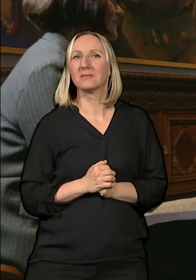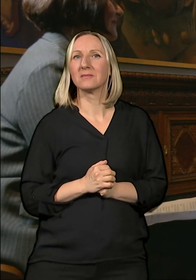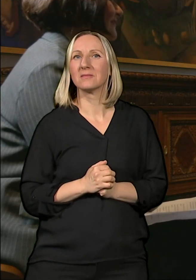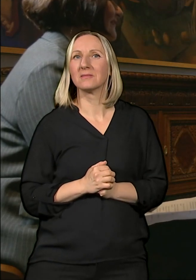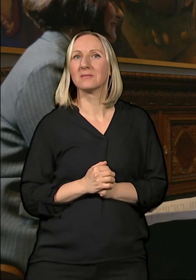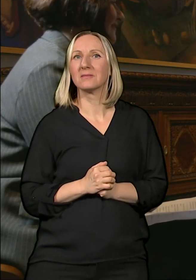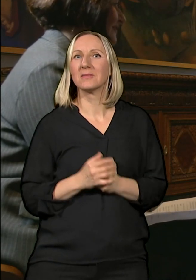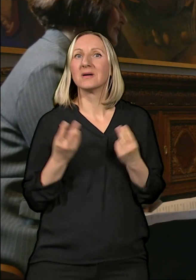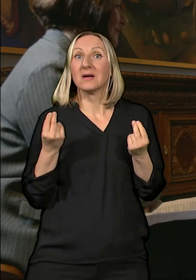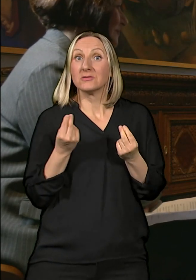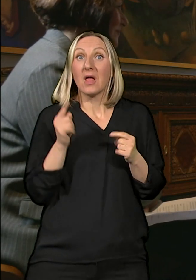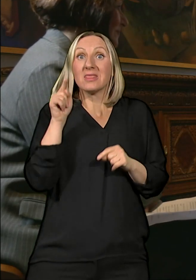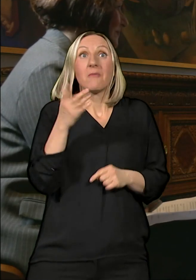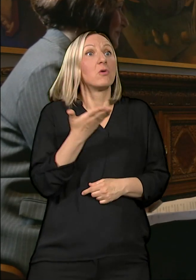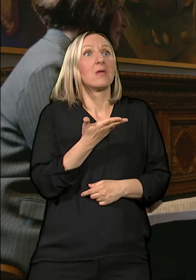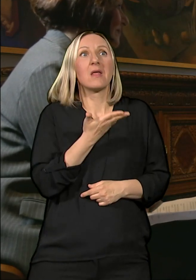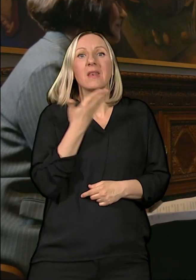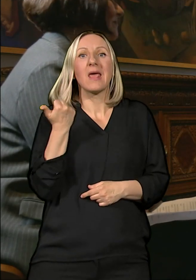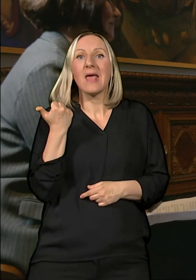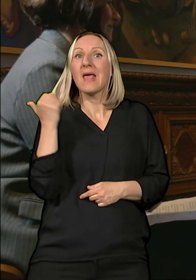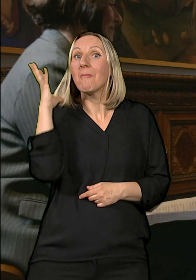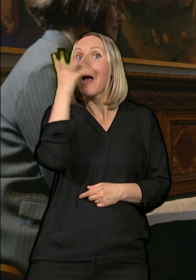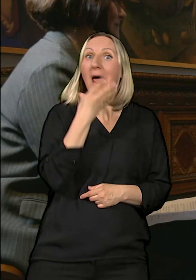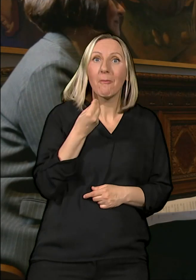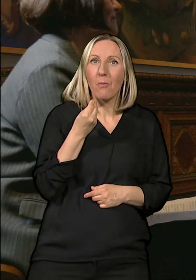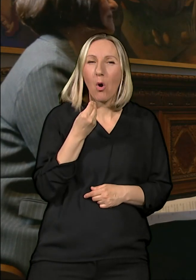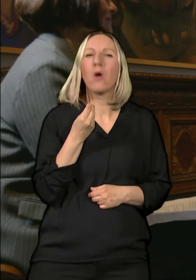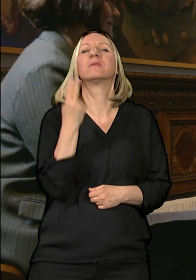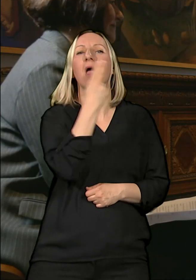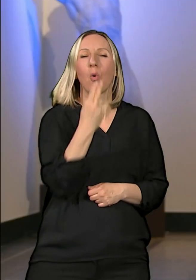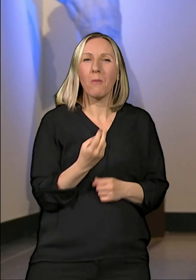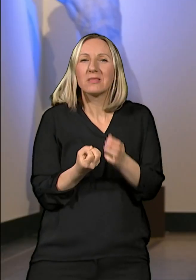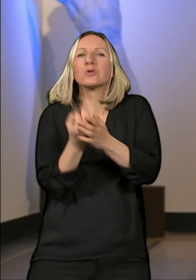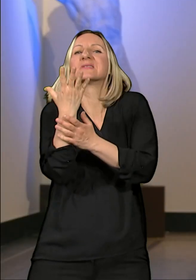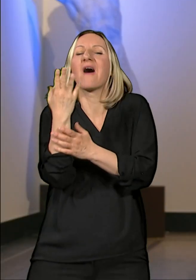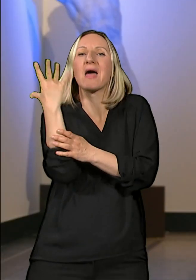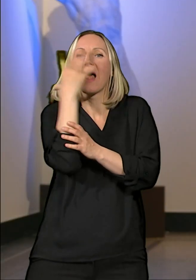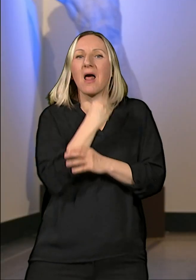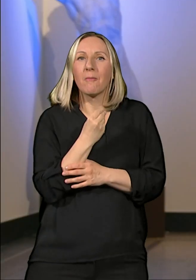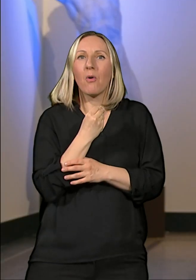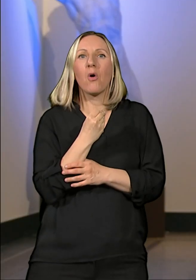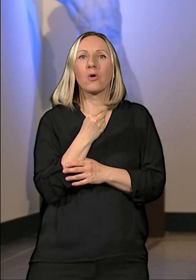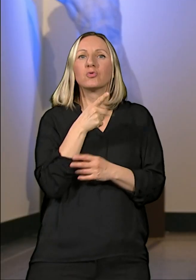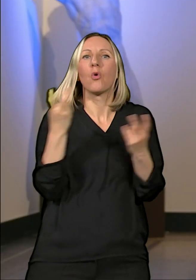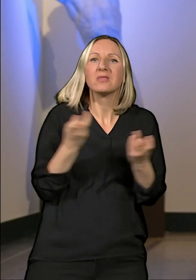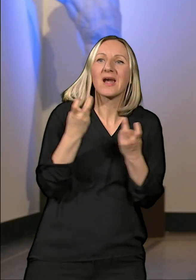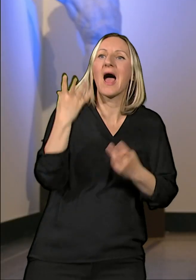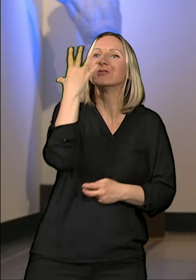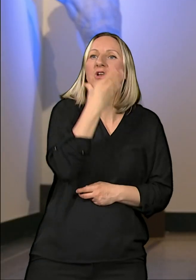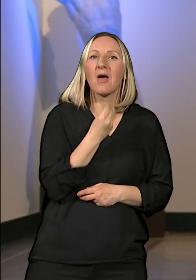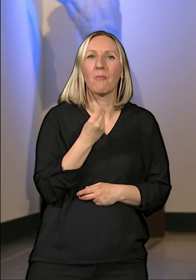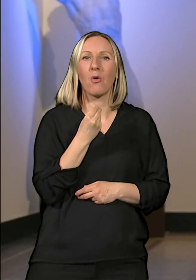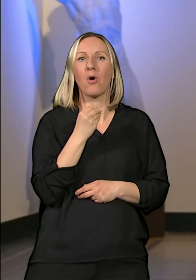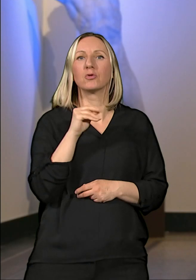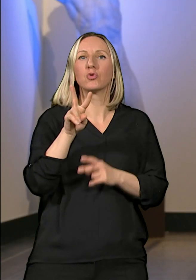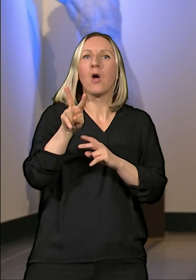tamo gde zapravo ne postoji lepota, ona stvara lepotu. I pretvara tu laž u istinu. I traži tu lepotu ili